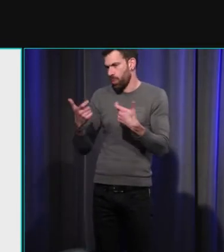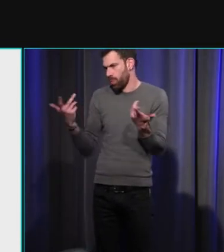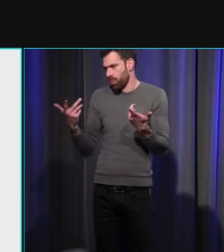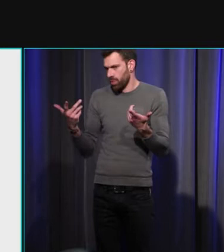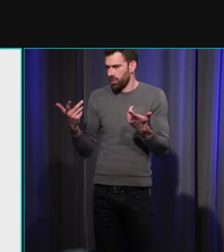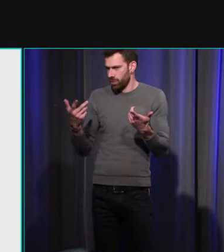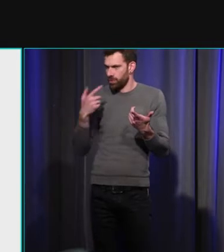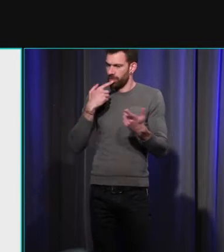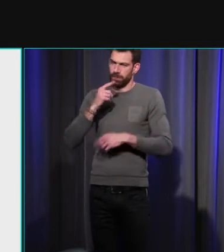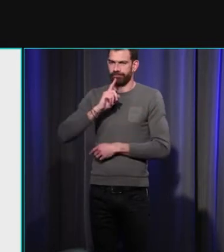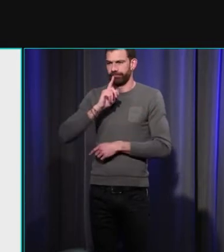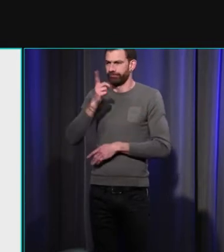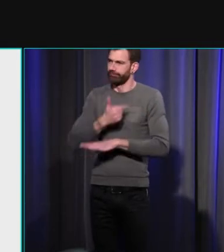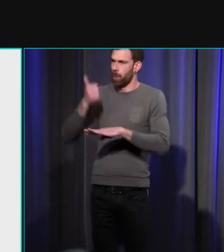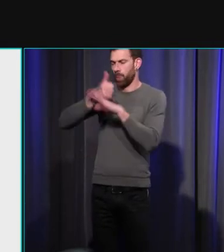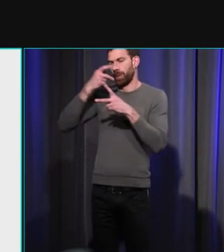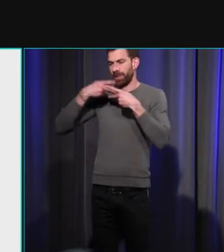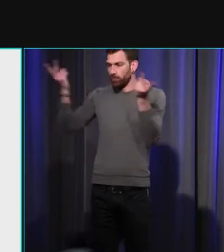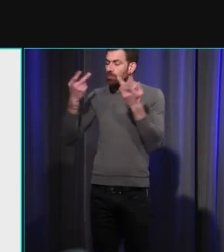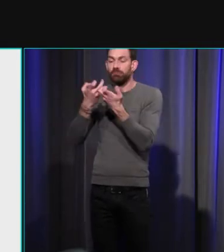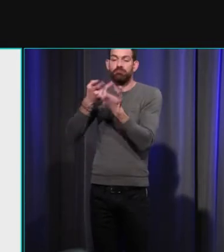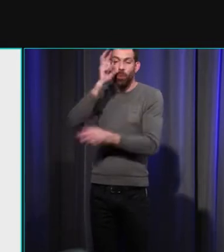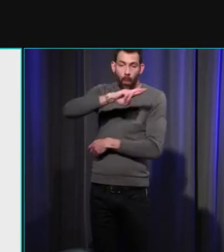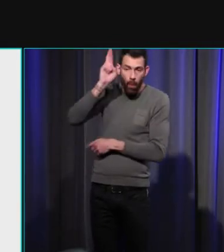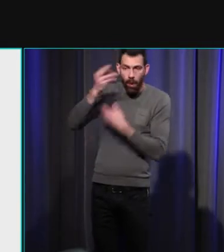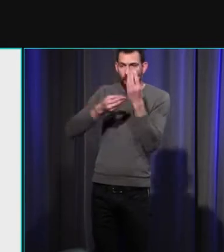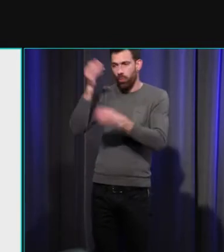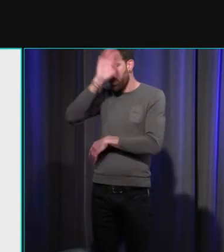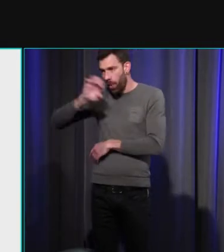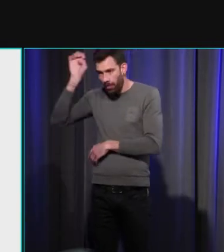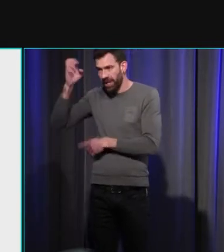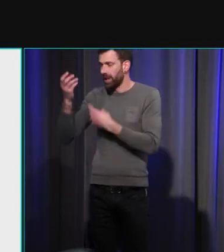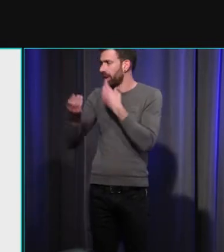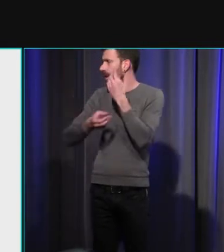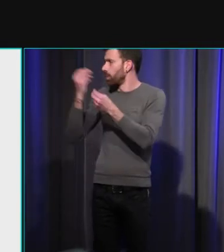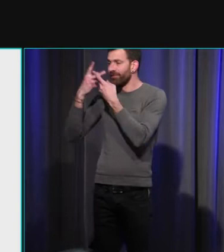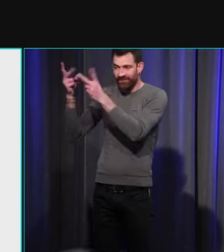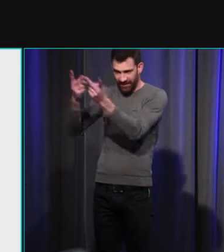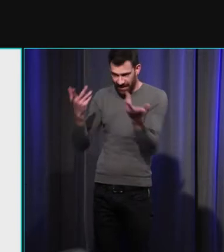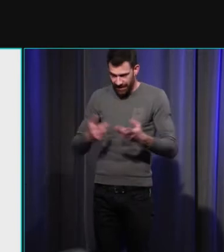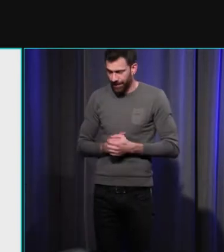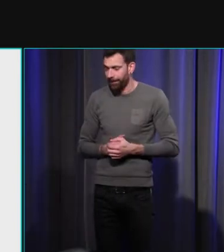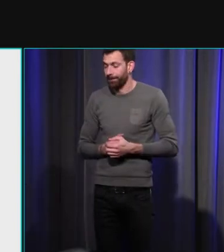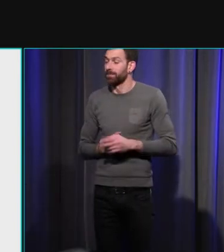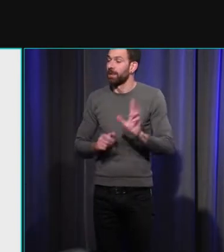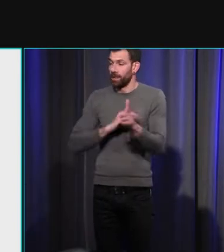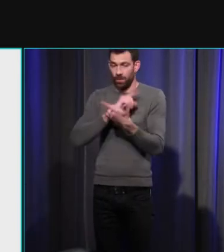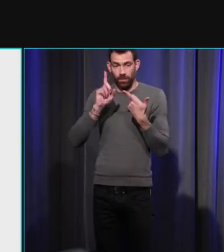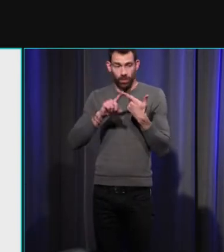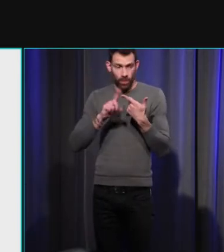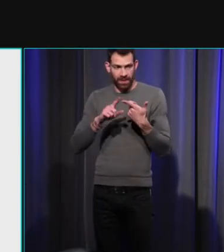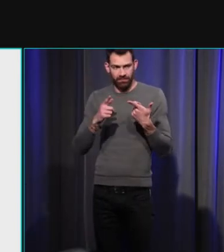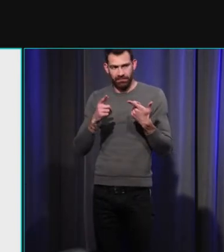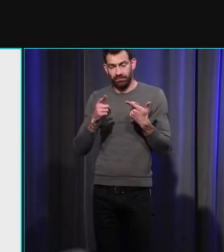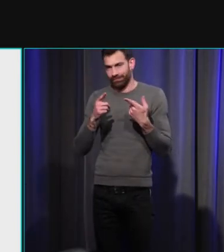l'autorité publique la royauté lempire les communes urbaines et puis il ya notre grève qui est d'une tout autre